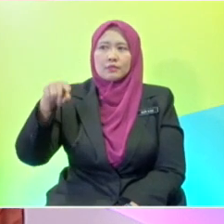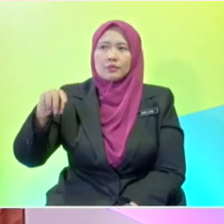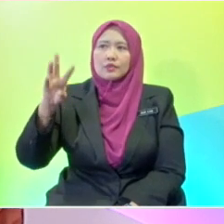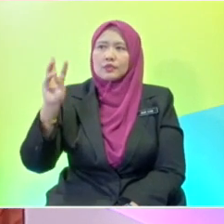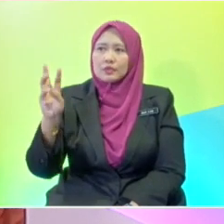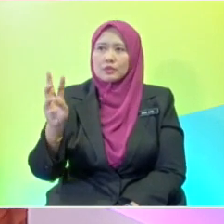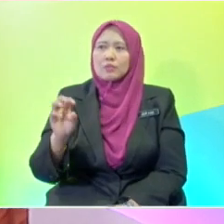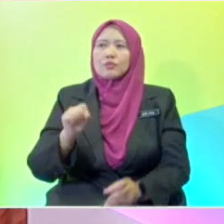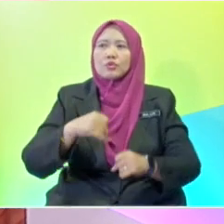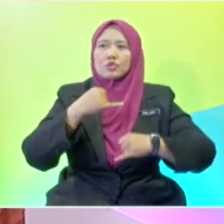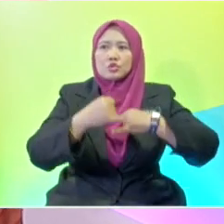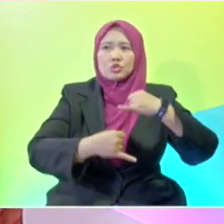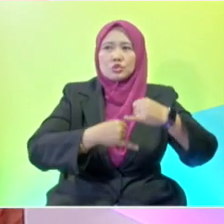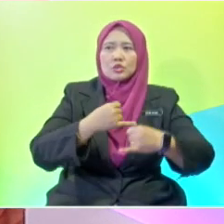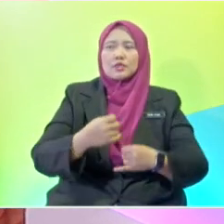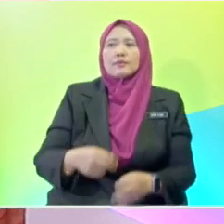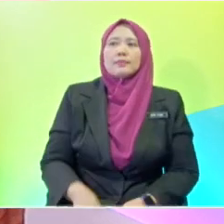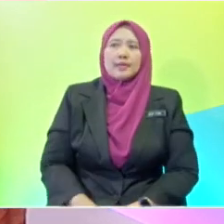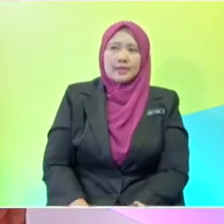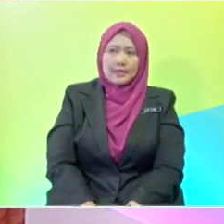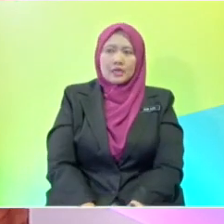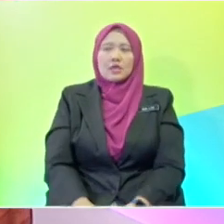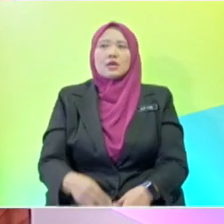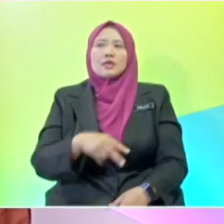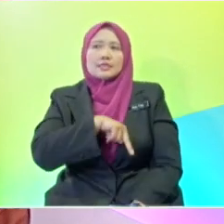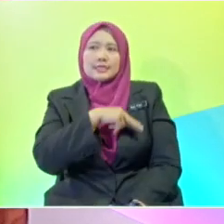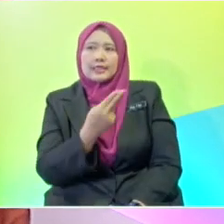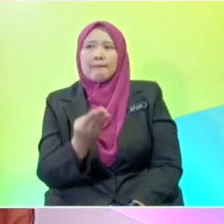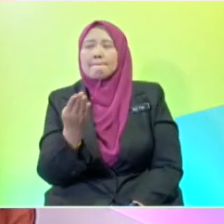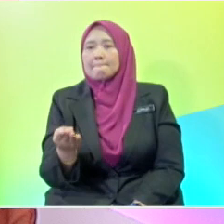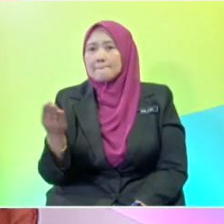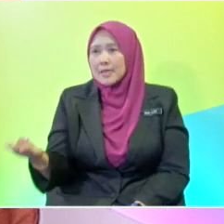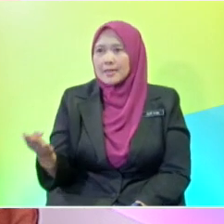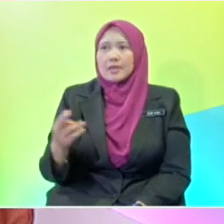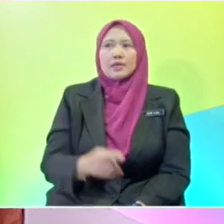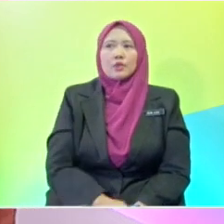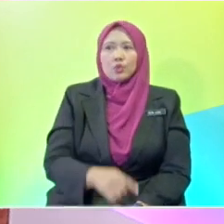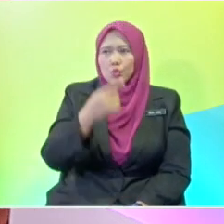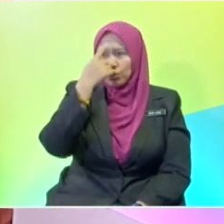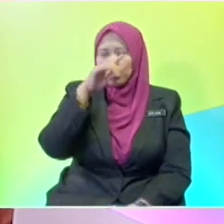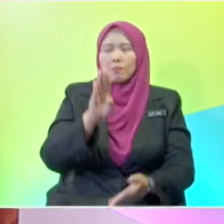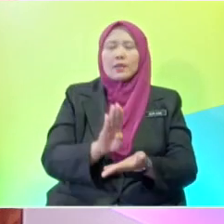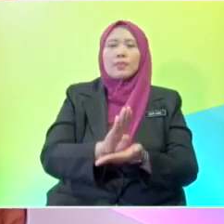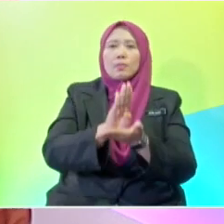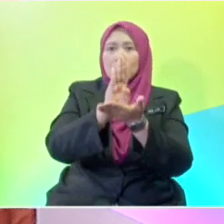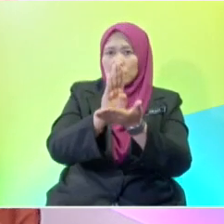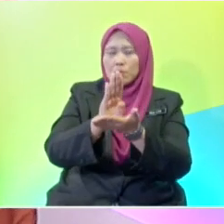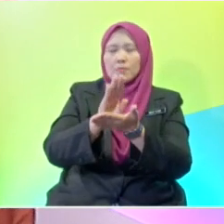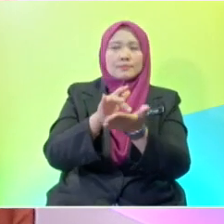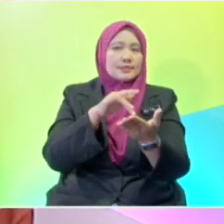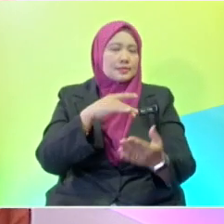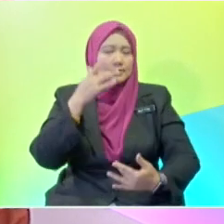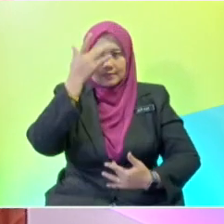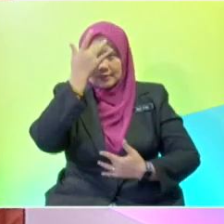sangat untuk membantu pesat media Oke ini adalah seterusnya lanjutan dari perbincangan Project murid menghasilkan Project